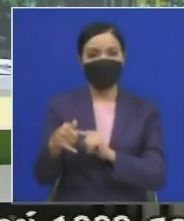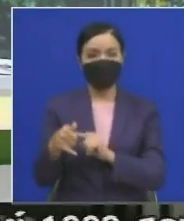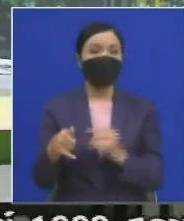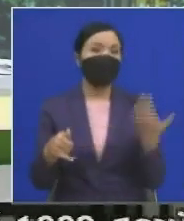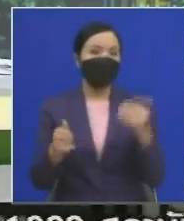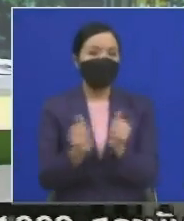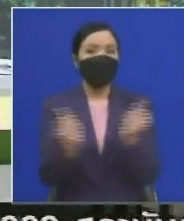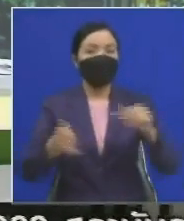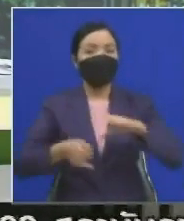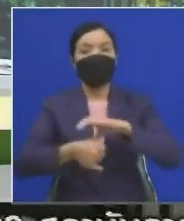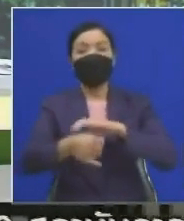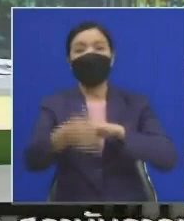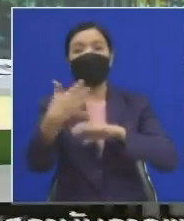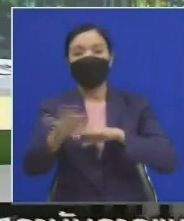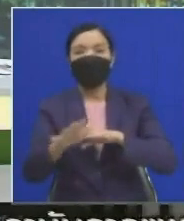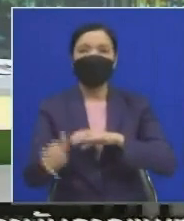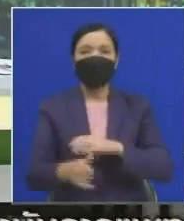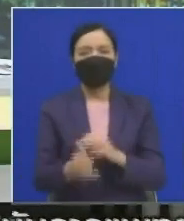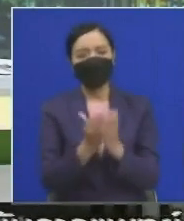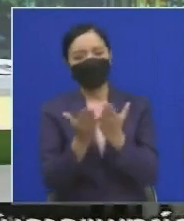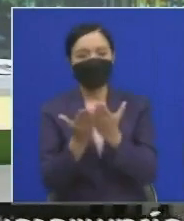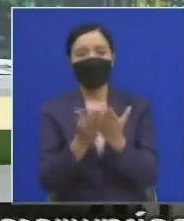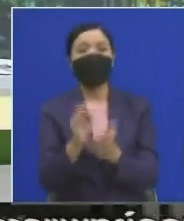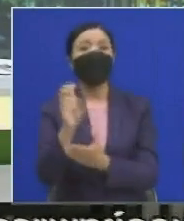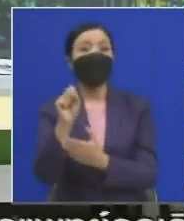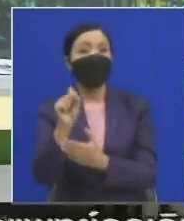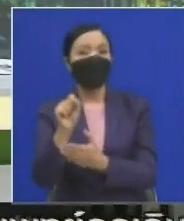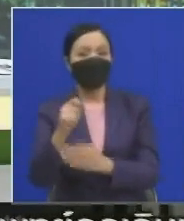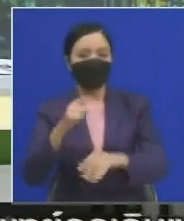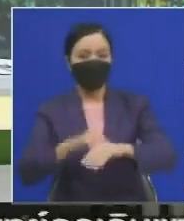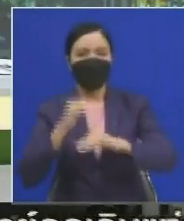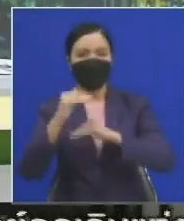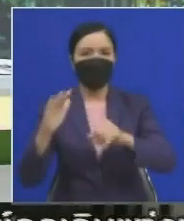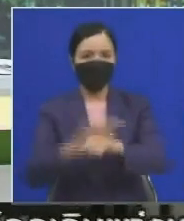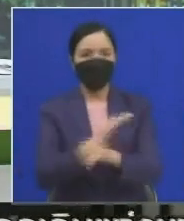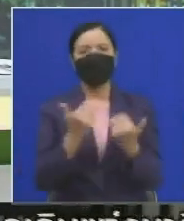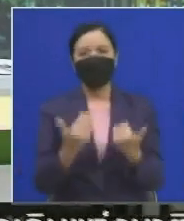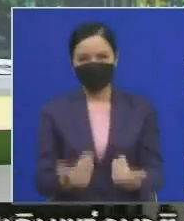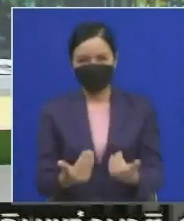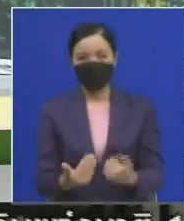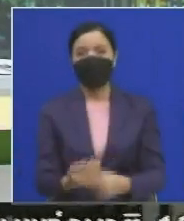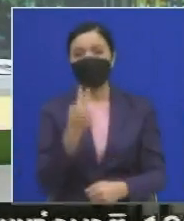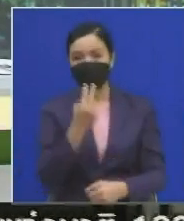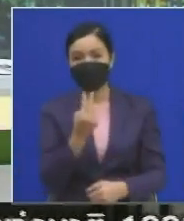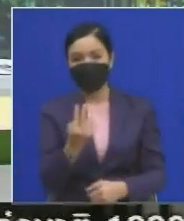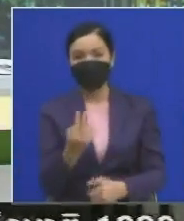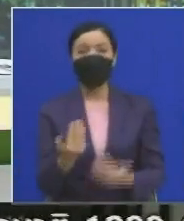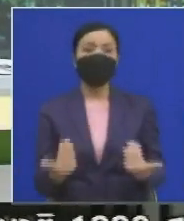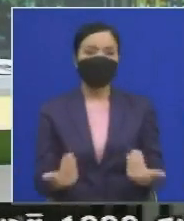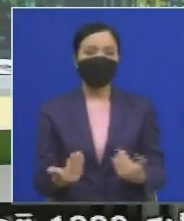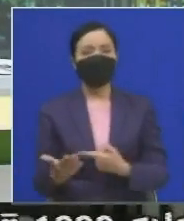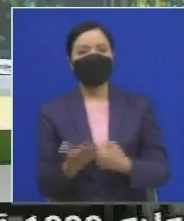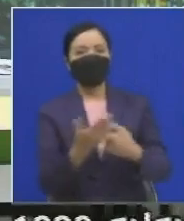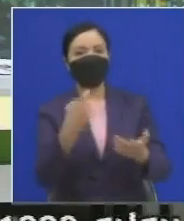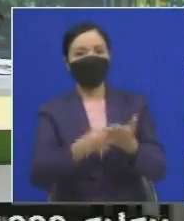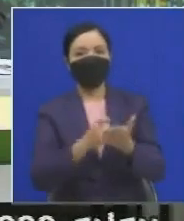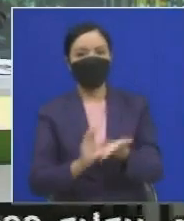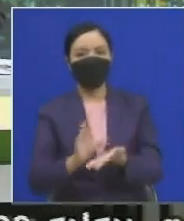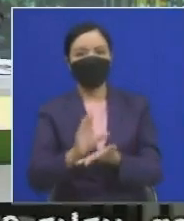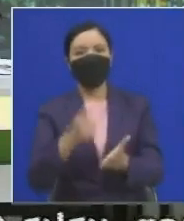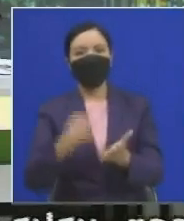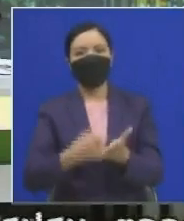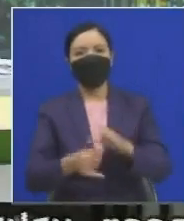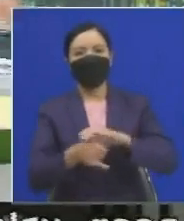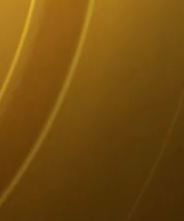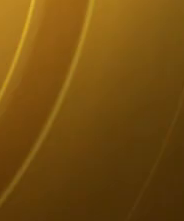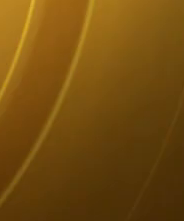ยไดรบการปลอยตัวออกมา เพอให้มาอานสือสอบคบกำหนแลววันนี้ก็ถกวันนี้เด๋มาดูคามคิบหนาวันนี้มีการยื่นขอปกนต่อนะครับค่